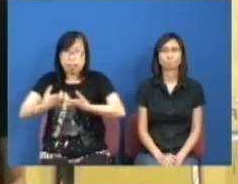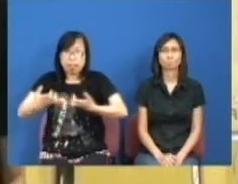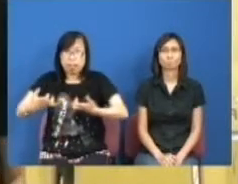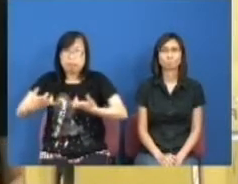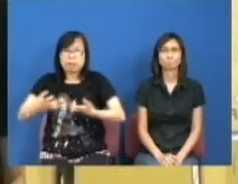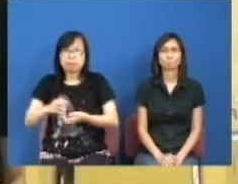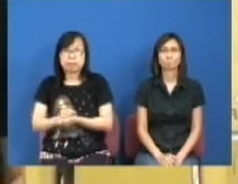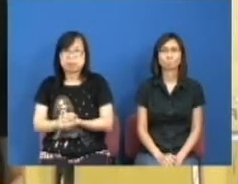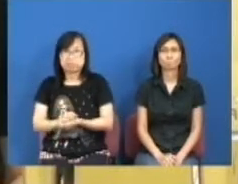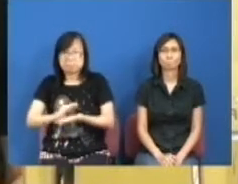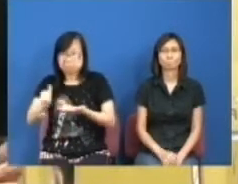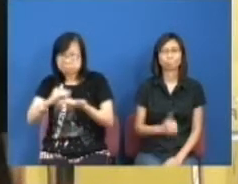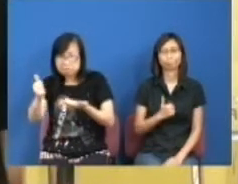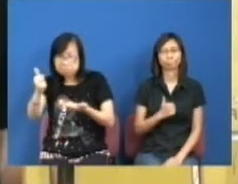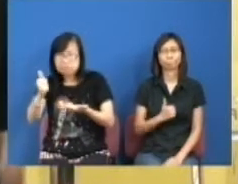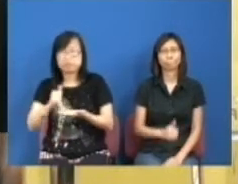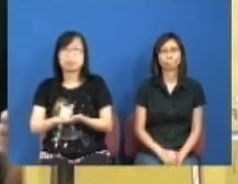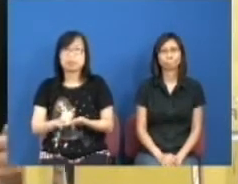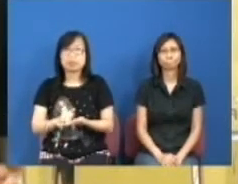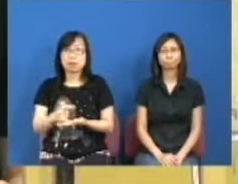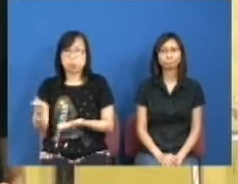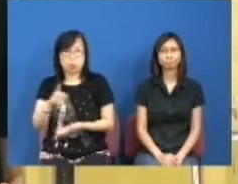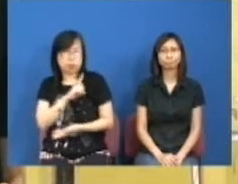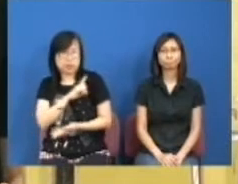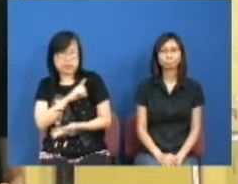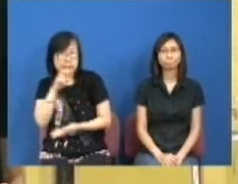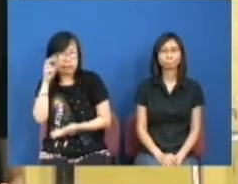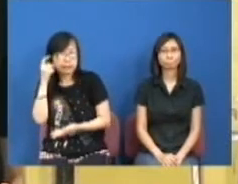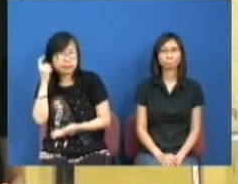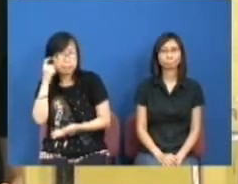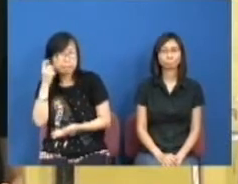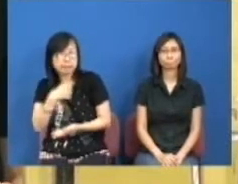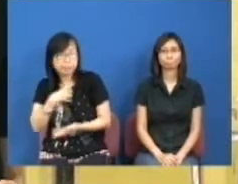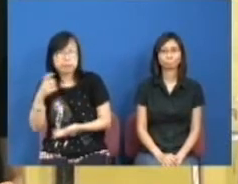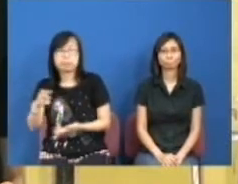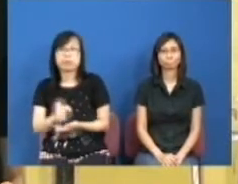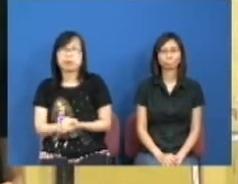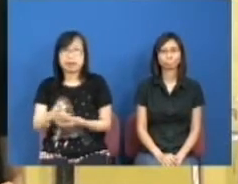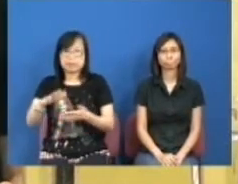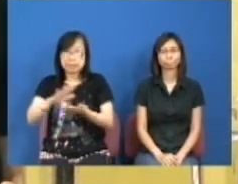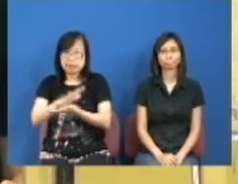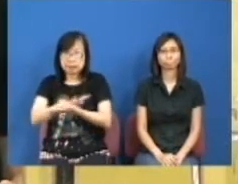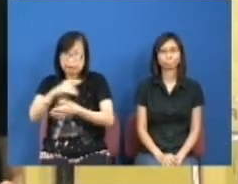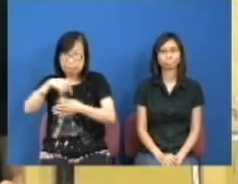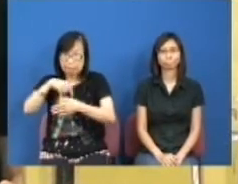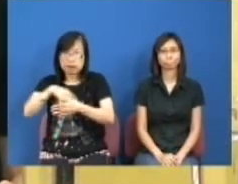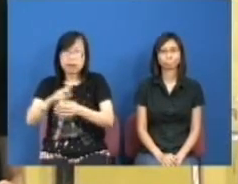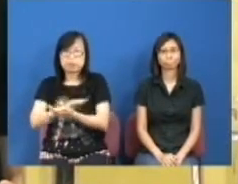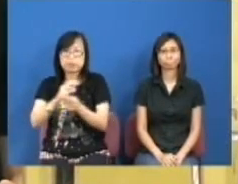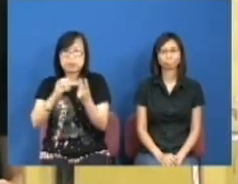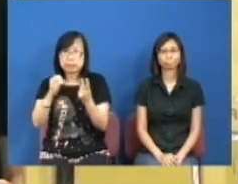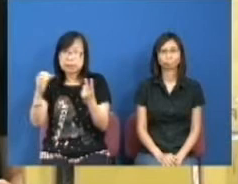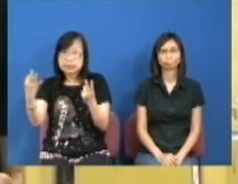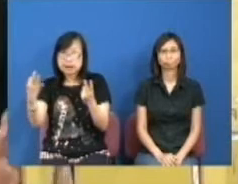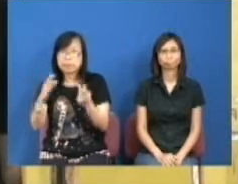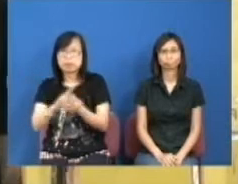實係幾明顯嘅，咁我自己個人嘅睇法咧，就近呢幾年嚟，特別係2003年之後咧，香港